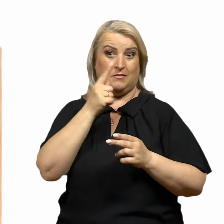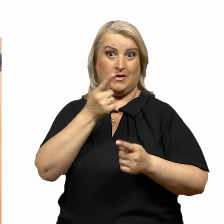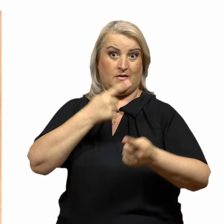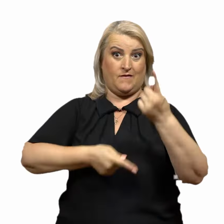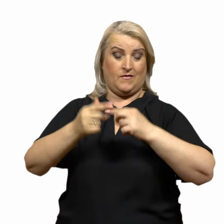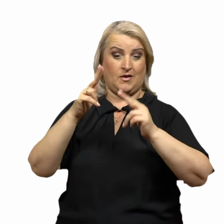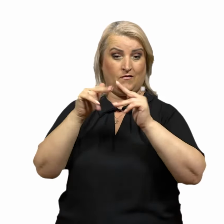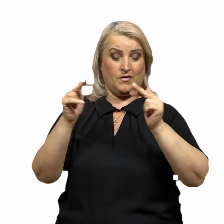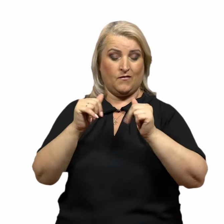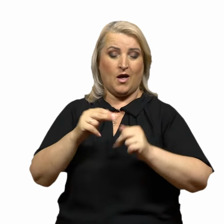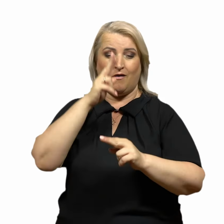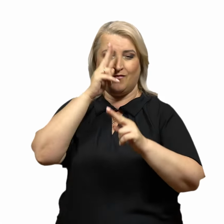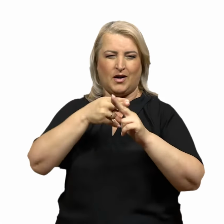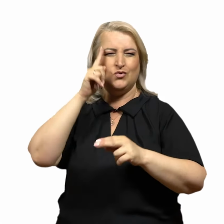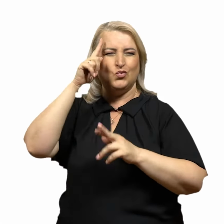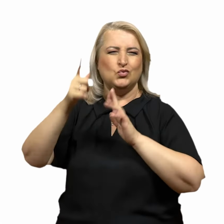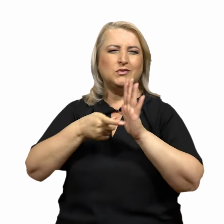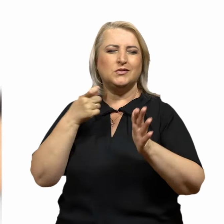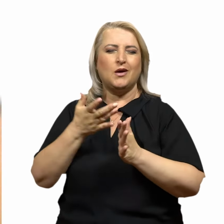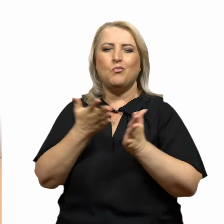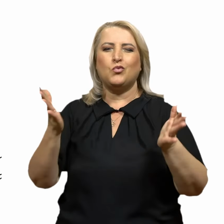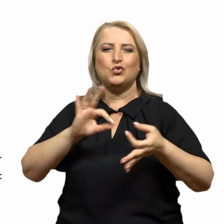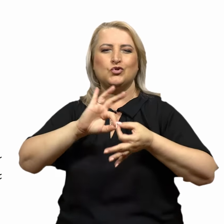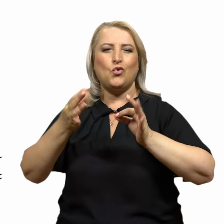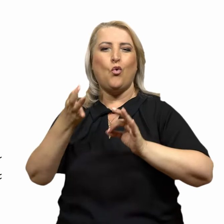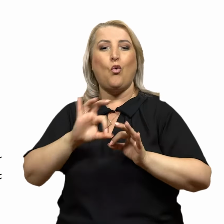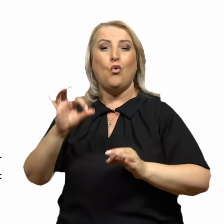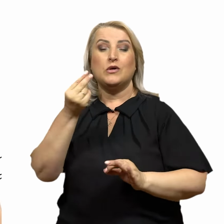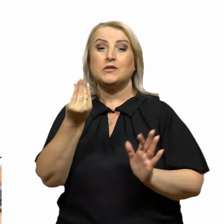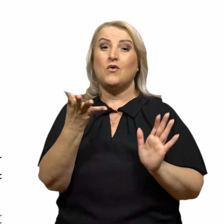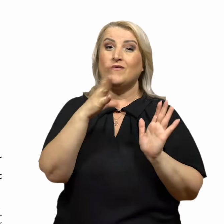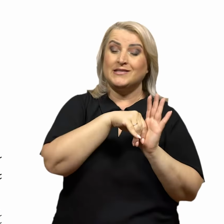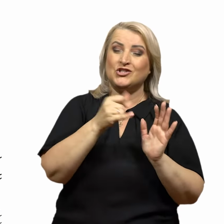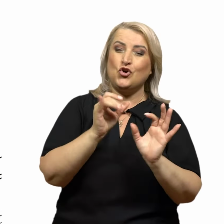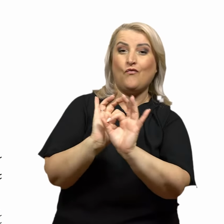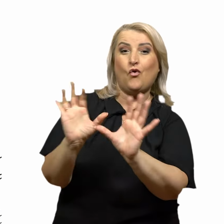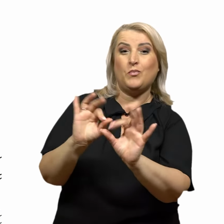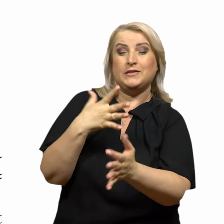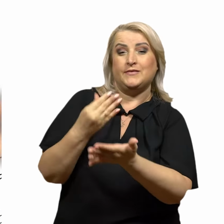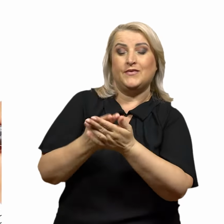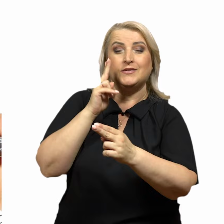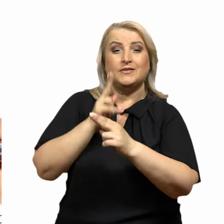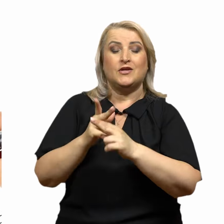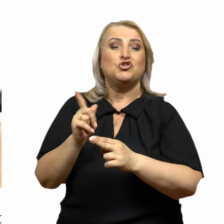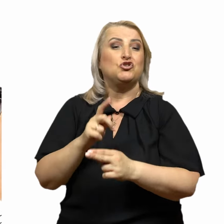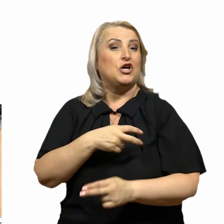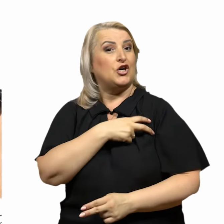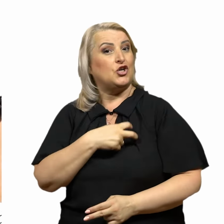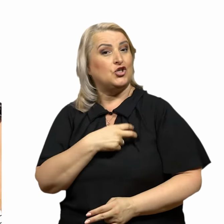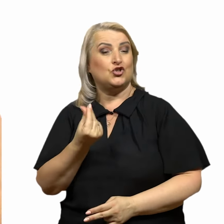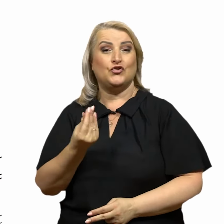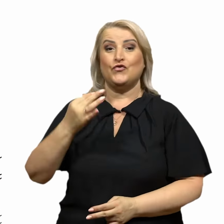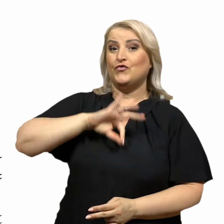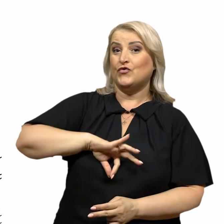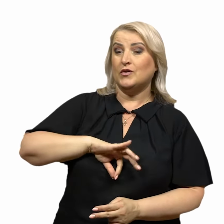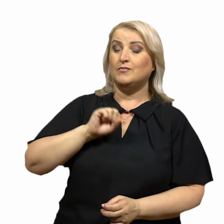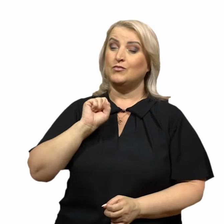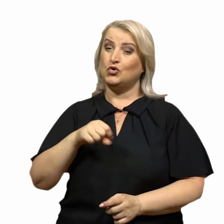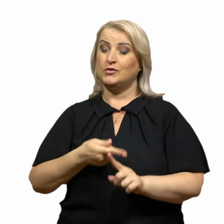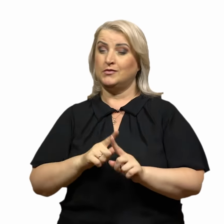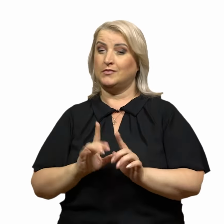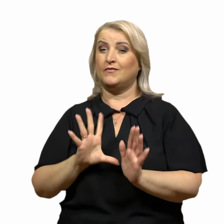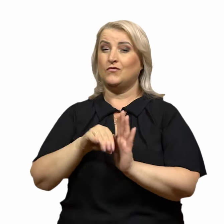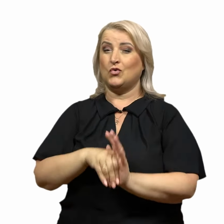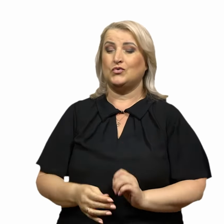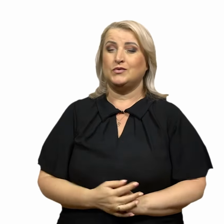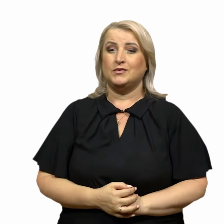va reuși la rândul său să afle mai multe despre investiții și îi va povesti surorii sale ce riscuri și avantaje ar presupune acestea.